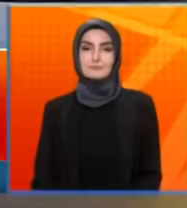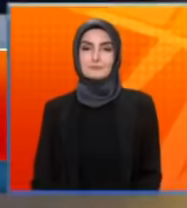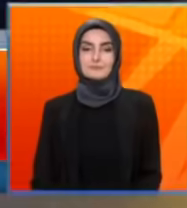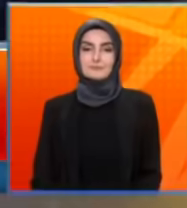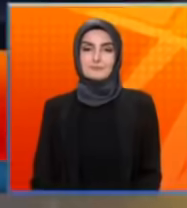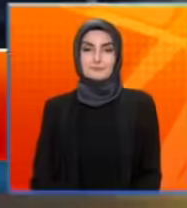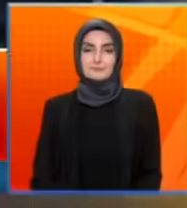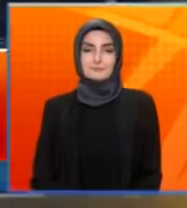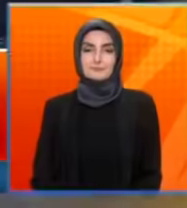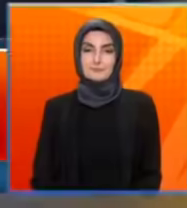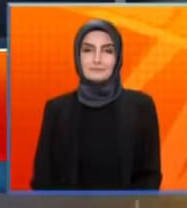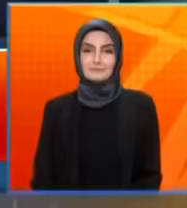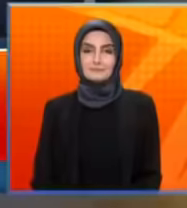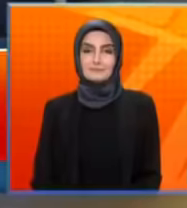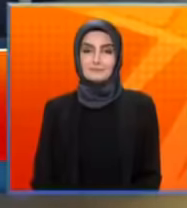lazım